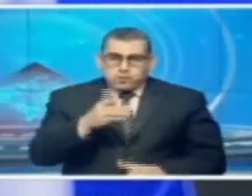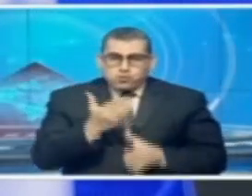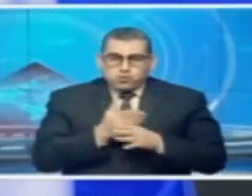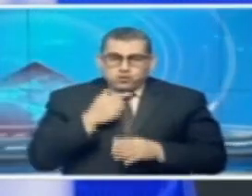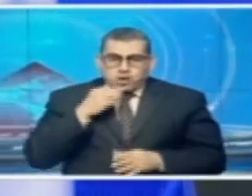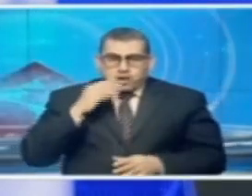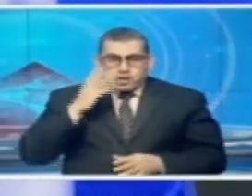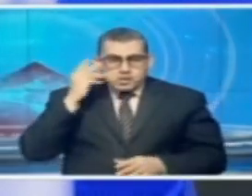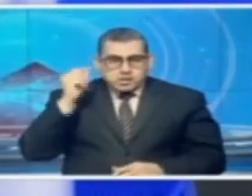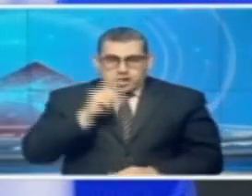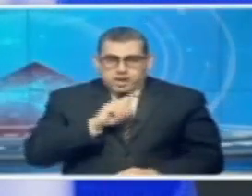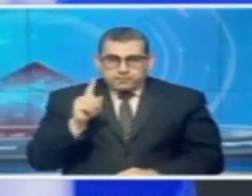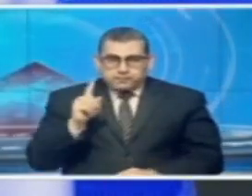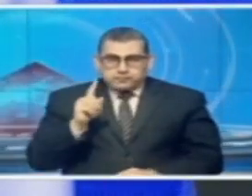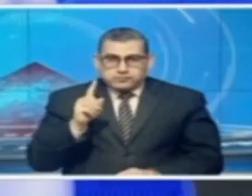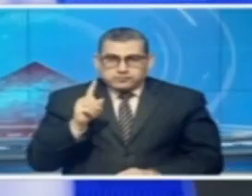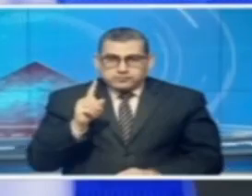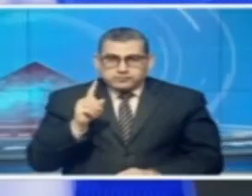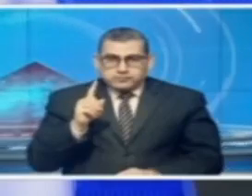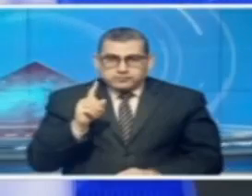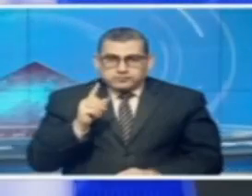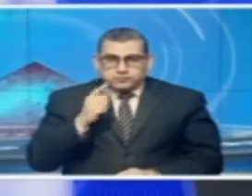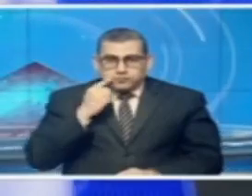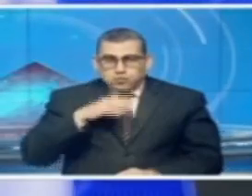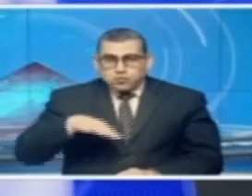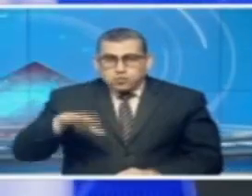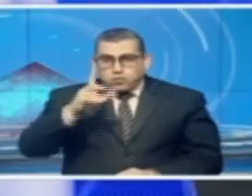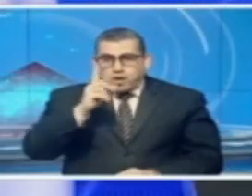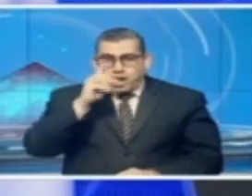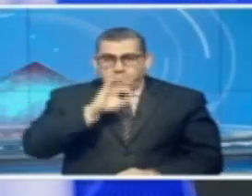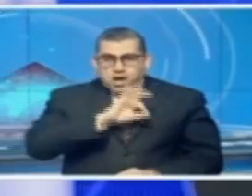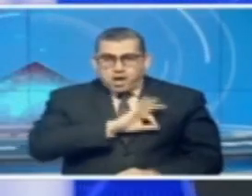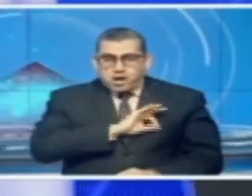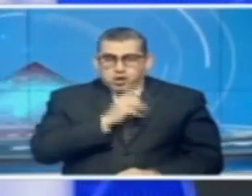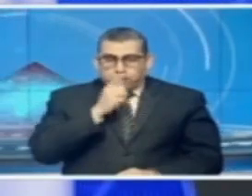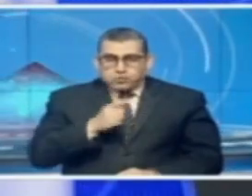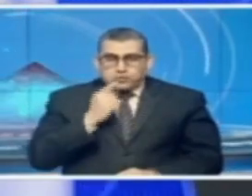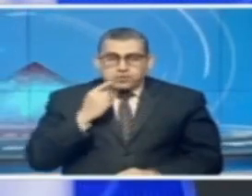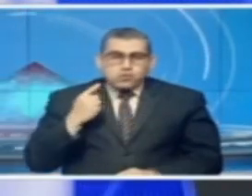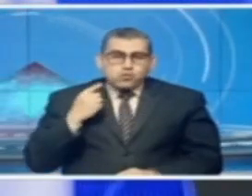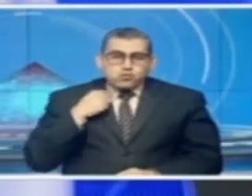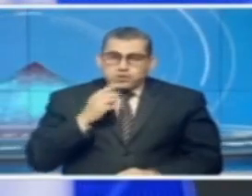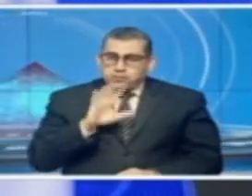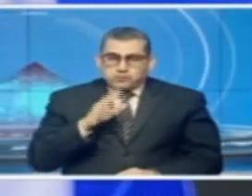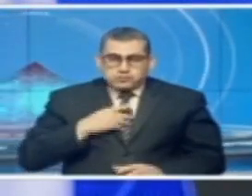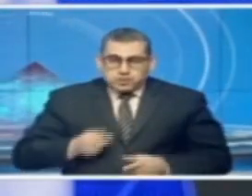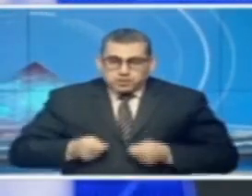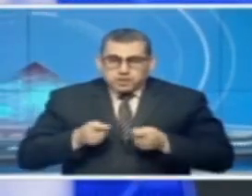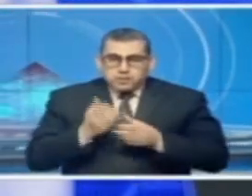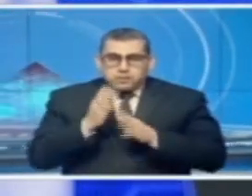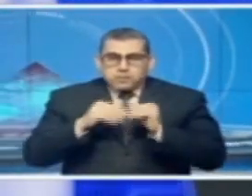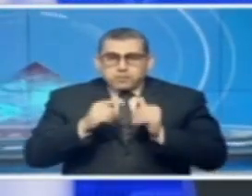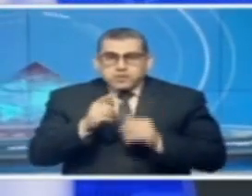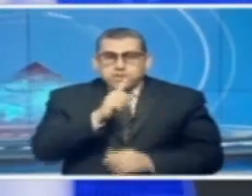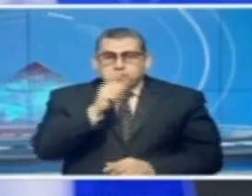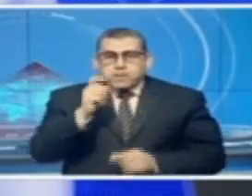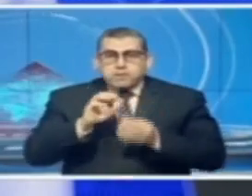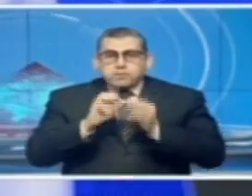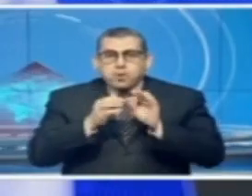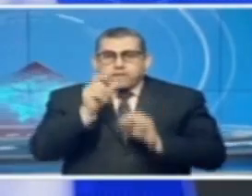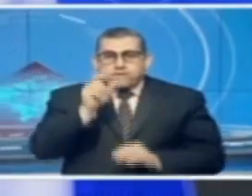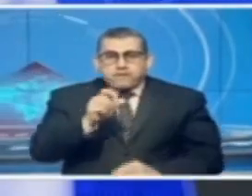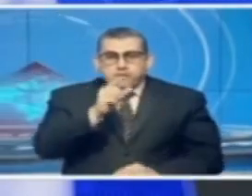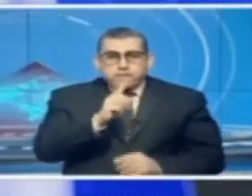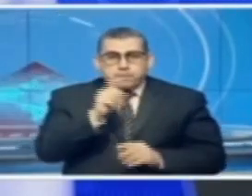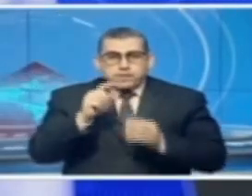صحيح، لكن عزاءكم فيه إن هو تمن لبلد فيها 100 مليون،